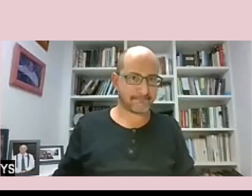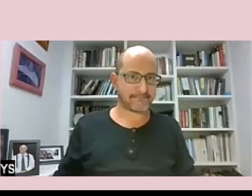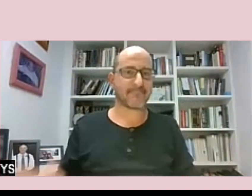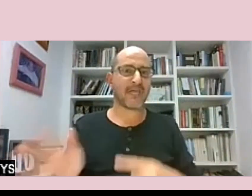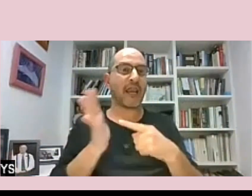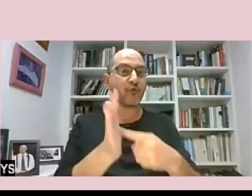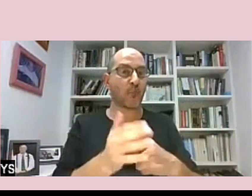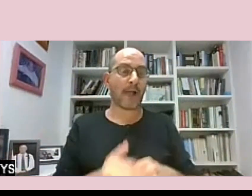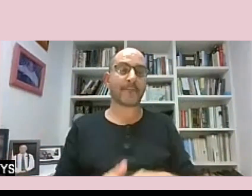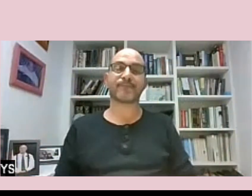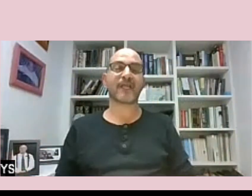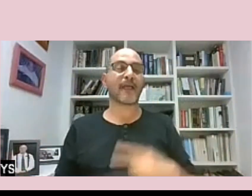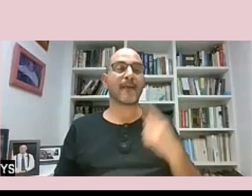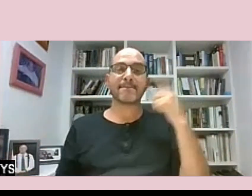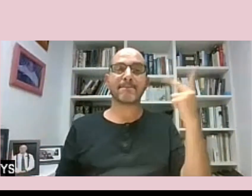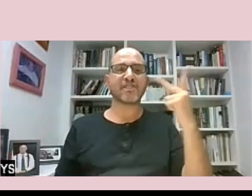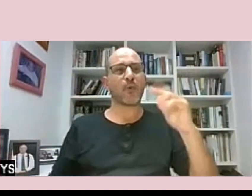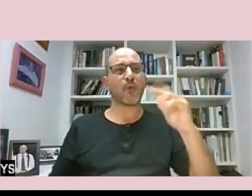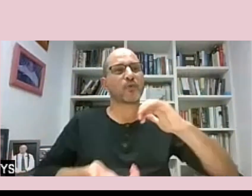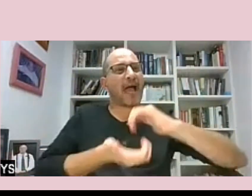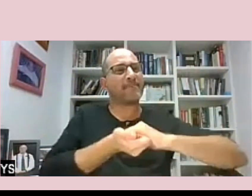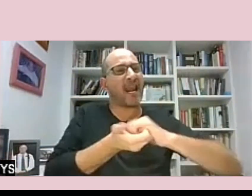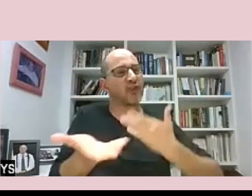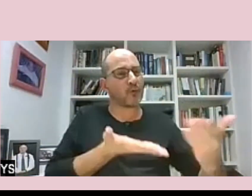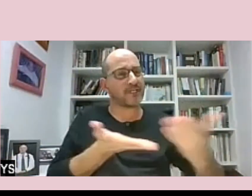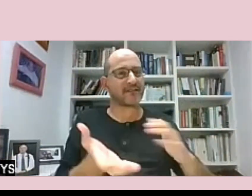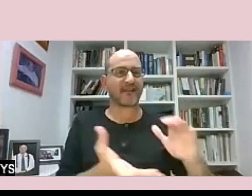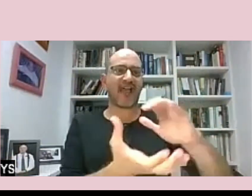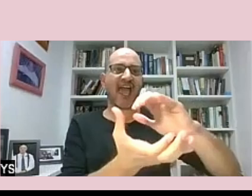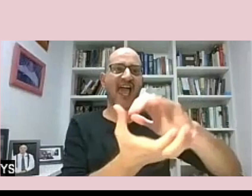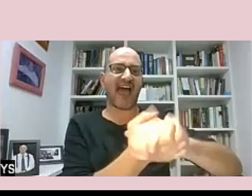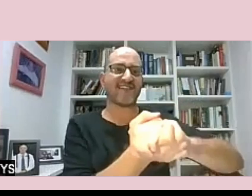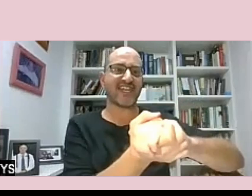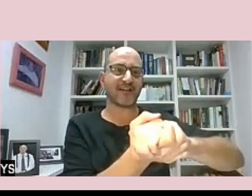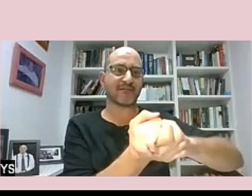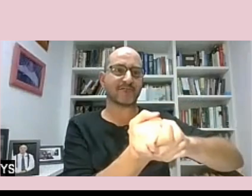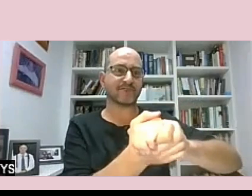להיות. למשל, המשמעות של חבר,